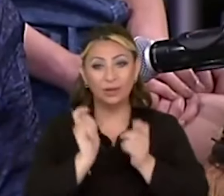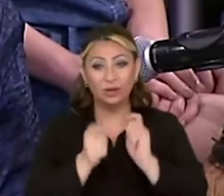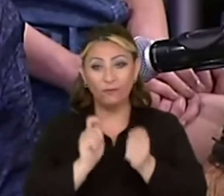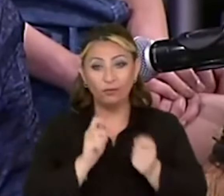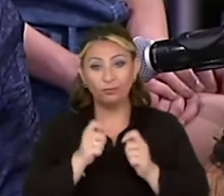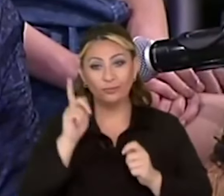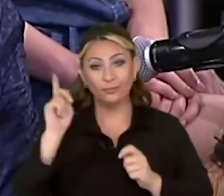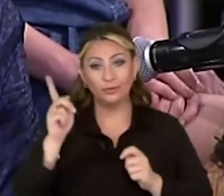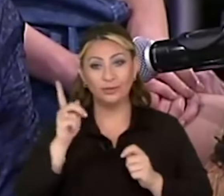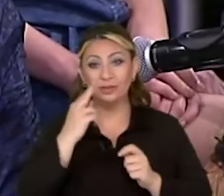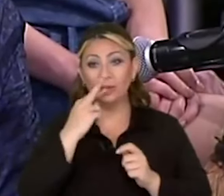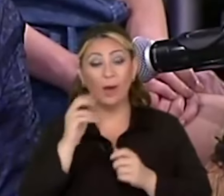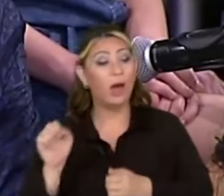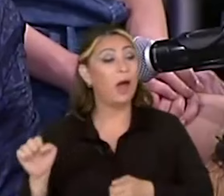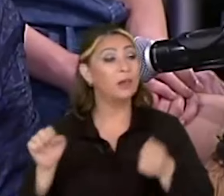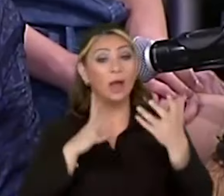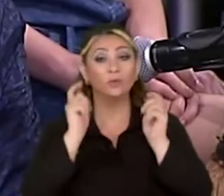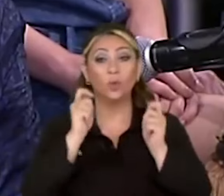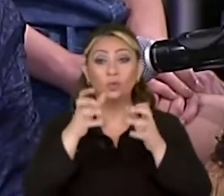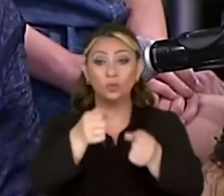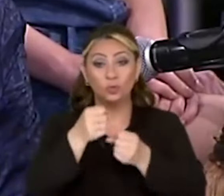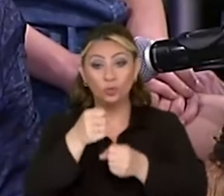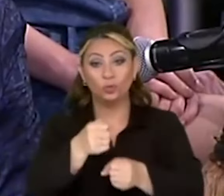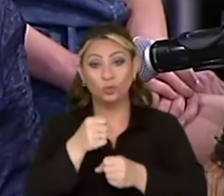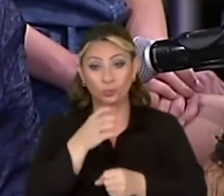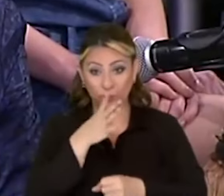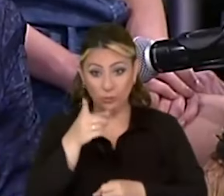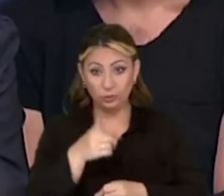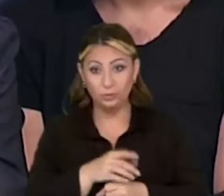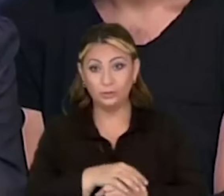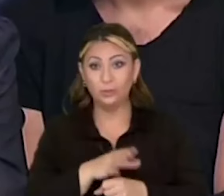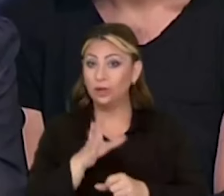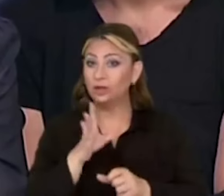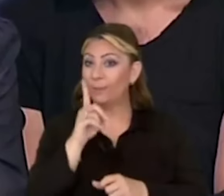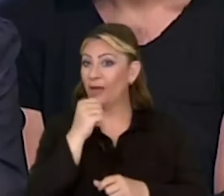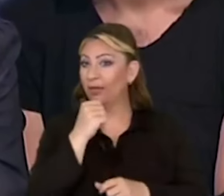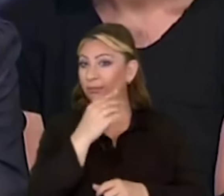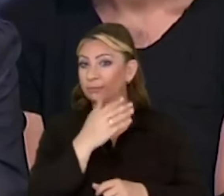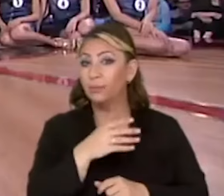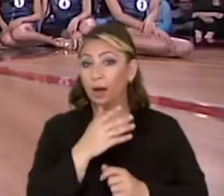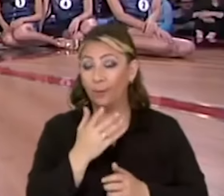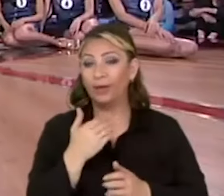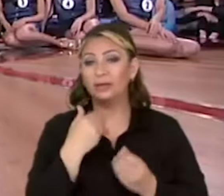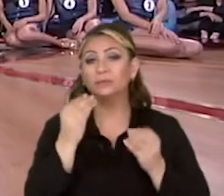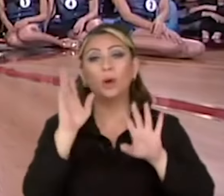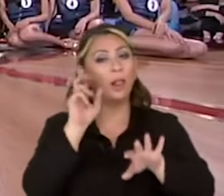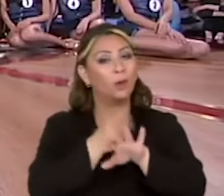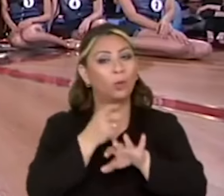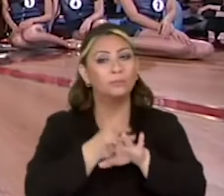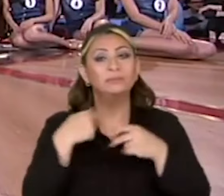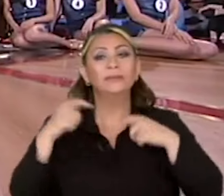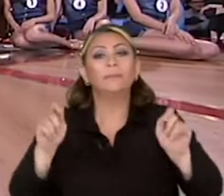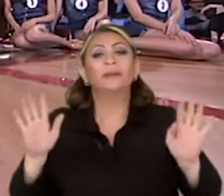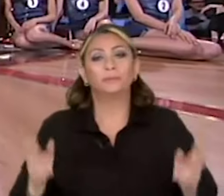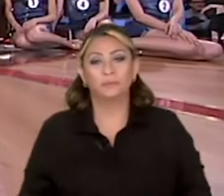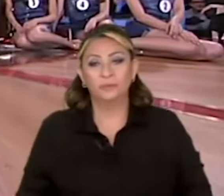davulcusu Mick Jagger'ı pencereden atarken zor tutmuş Keith Richards, biliyor musun? O da acayip bir heriftir. Aman iyi ki biz öyle şeyler yapmamışız